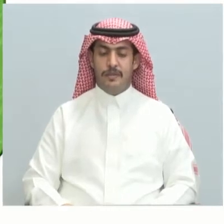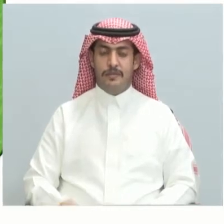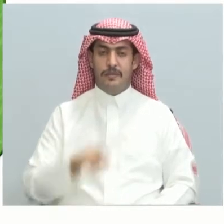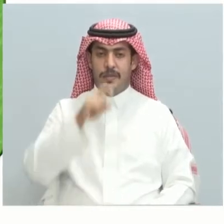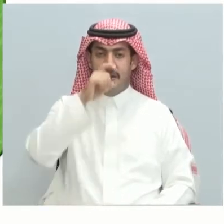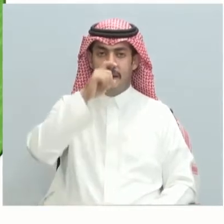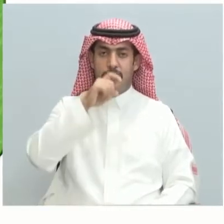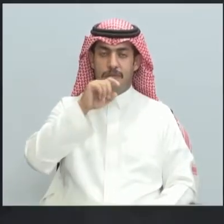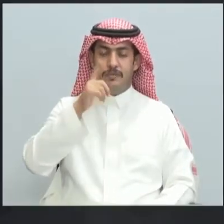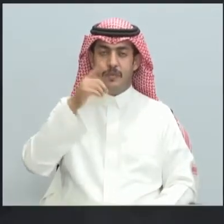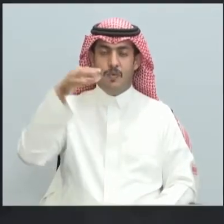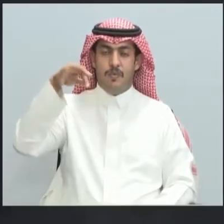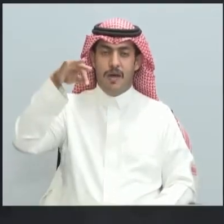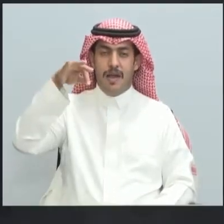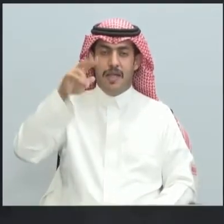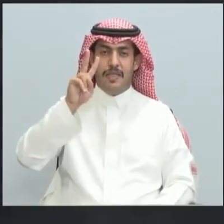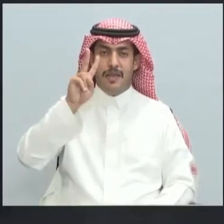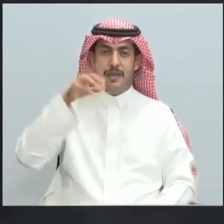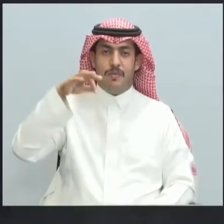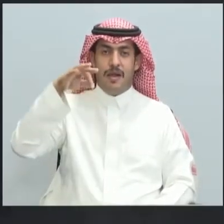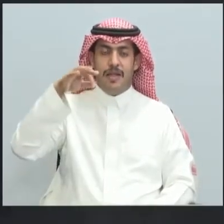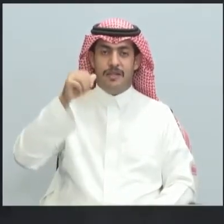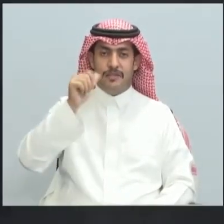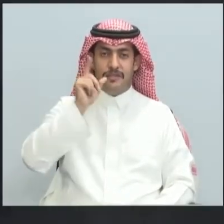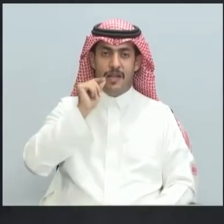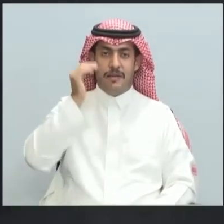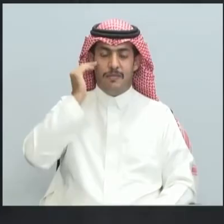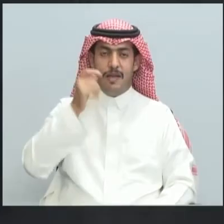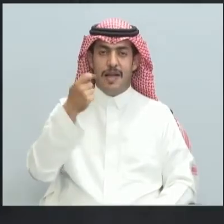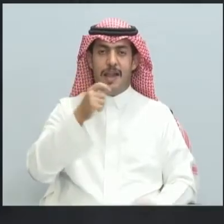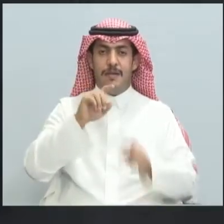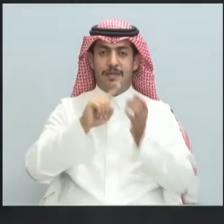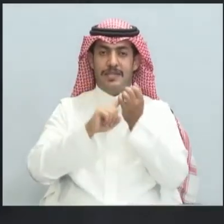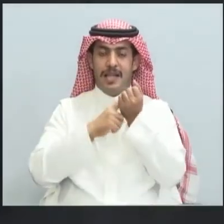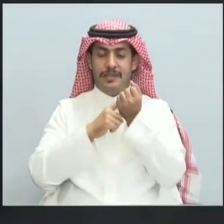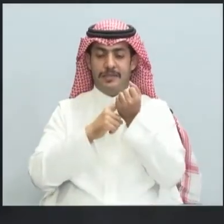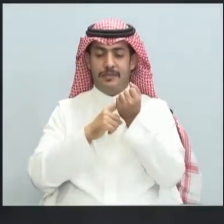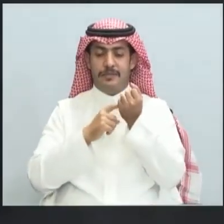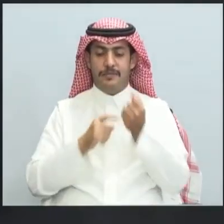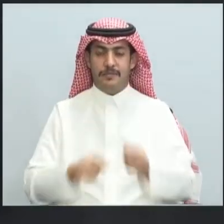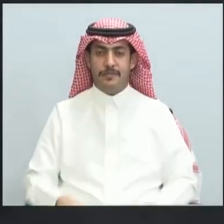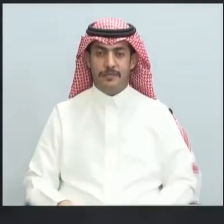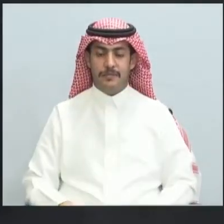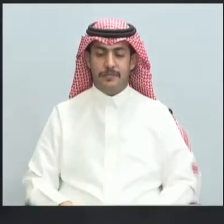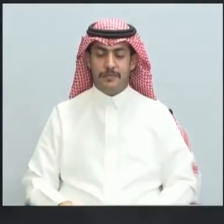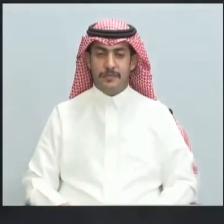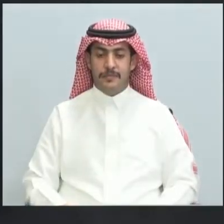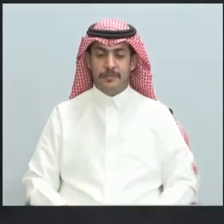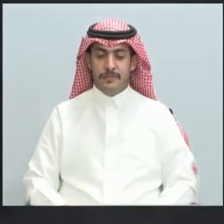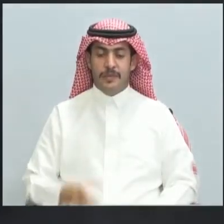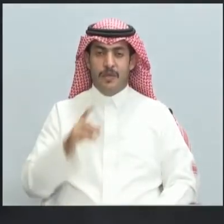نحتاج ورقتين ابنائي وبناتي قلم رصاص ابنائي وبناتي وكذلك